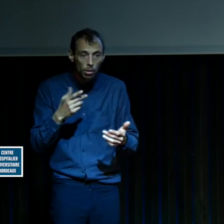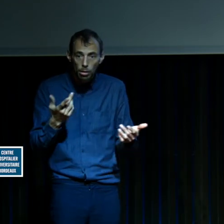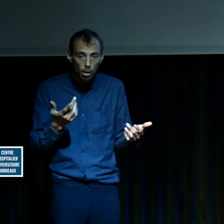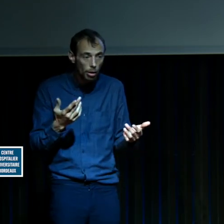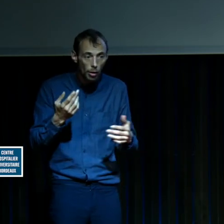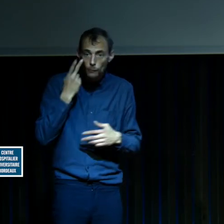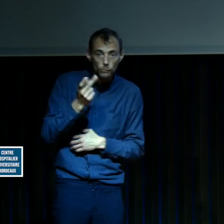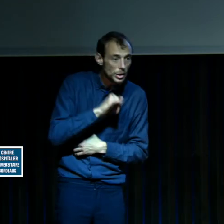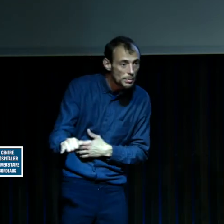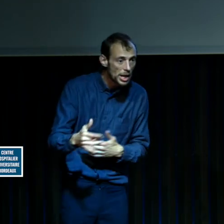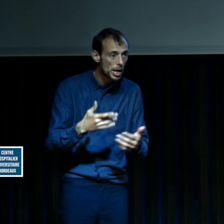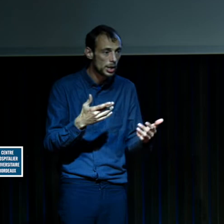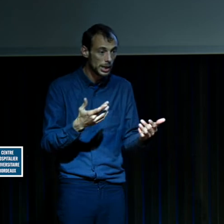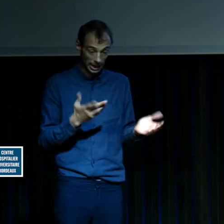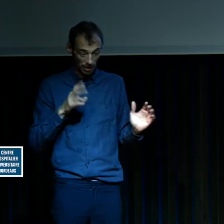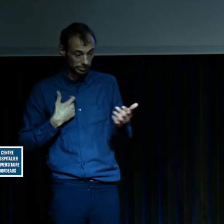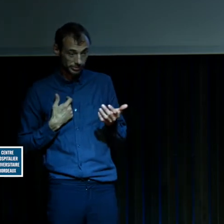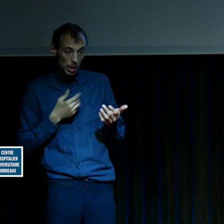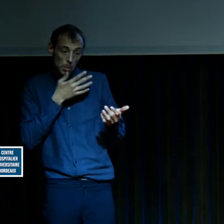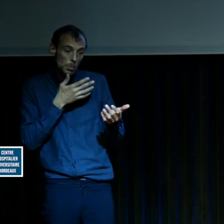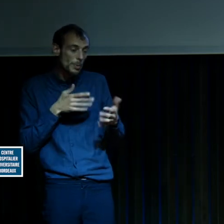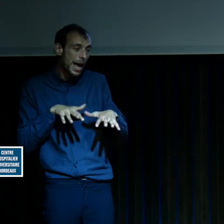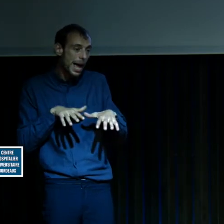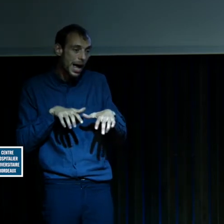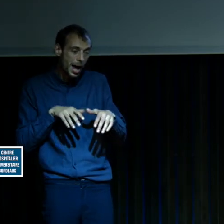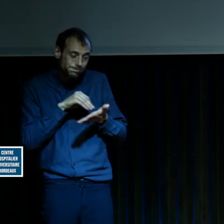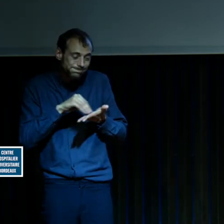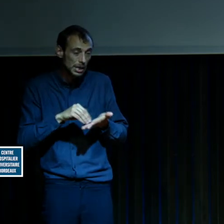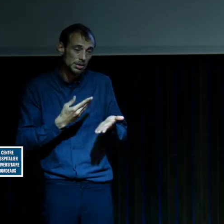Donc, comme je pouvais pas écrire ou pas très bien,